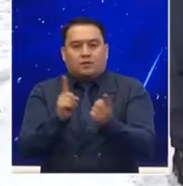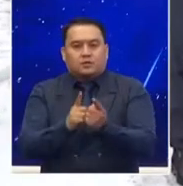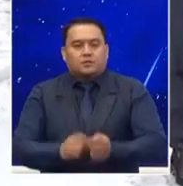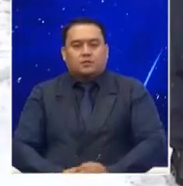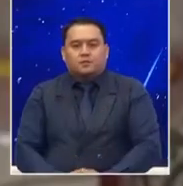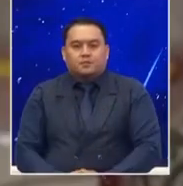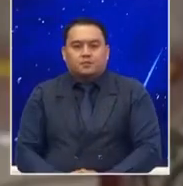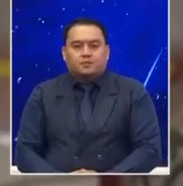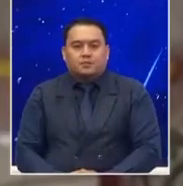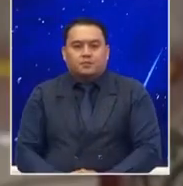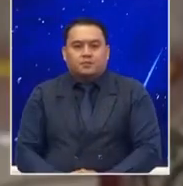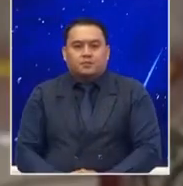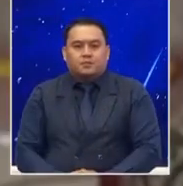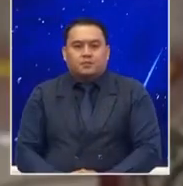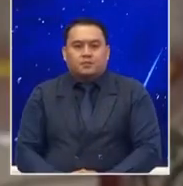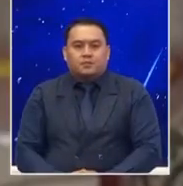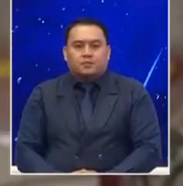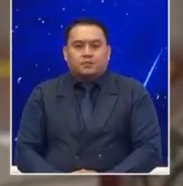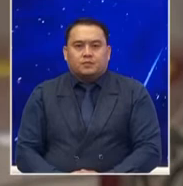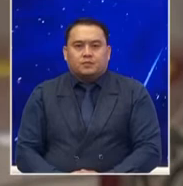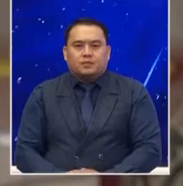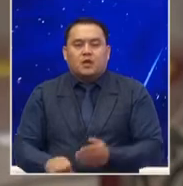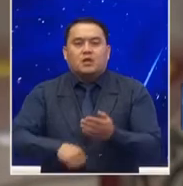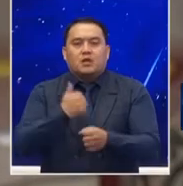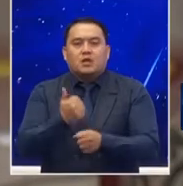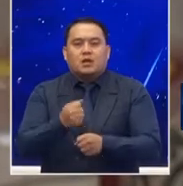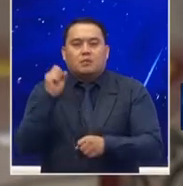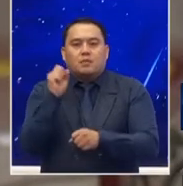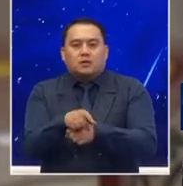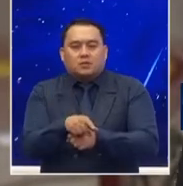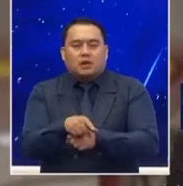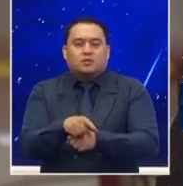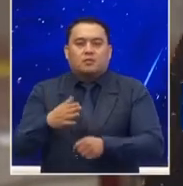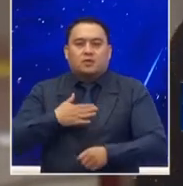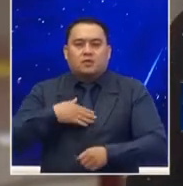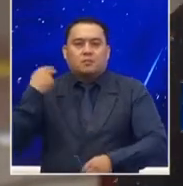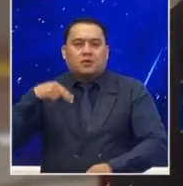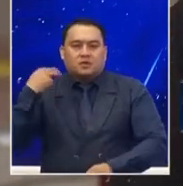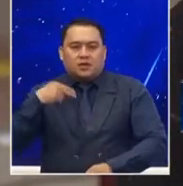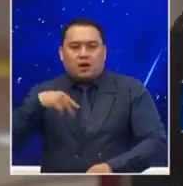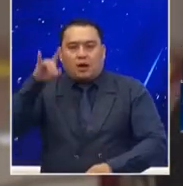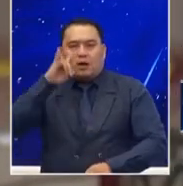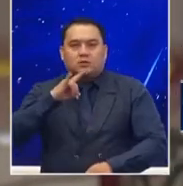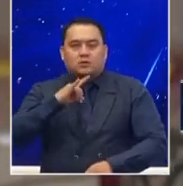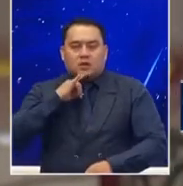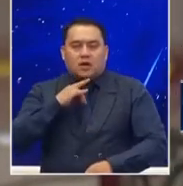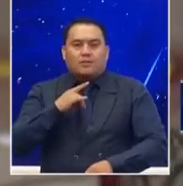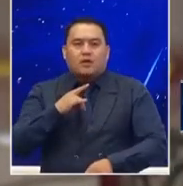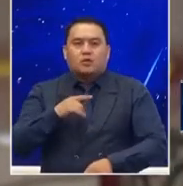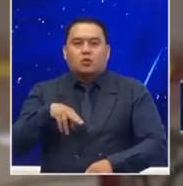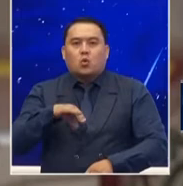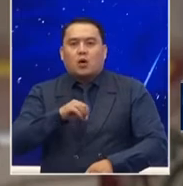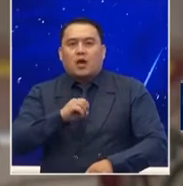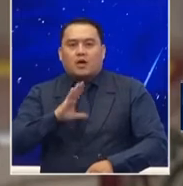бөлісті. Өздеріңіз білесіз, елбасы тапсырма берген. Оны біздің президентіміз Қасым-Жомарт Кемелевич Тоқаев